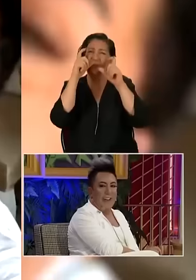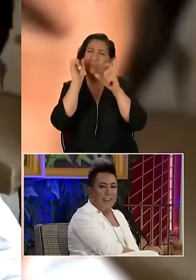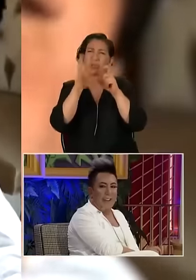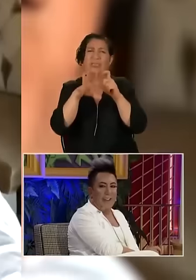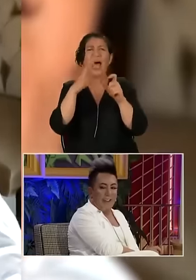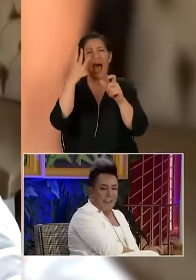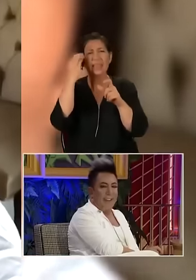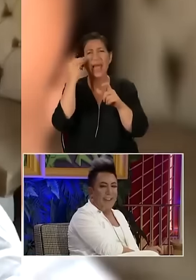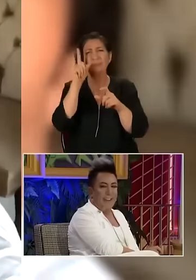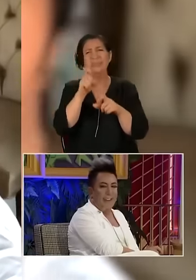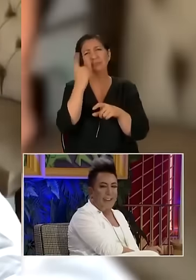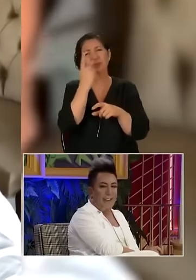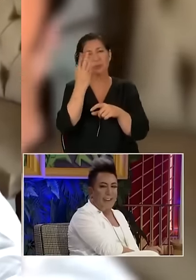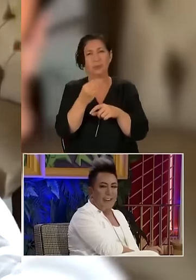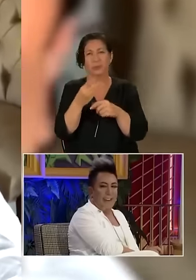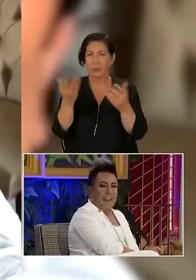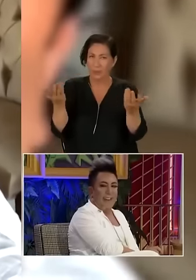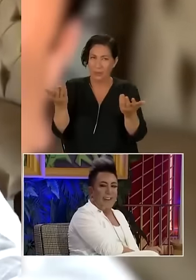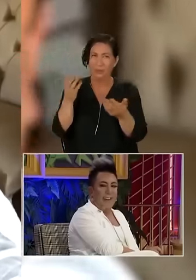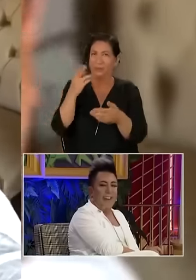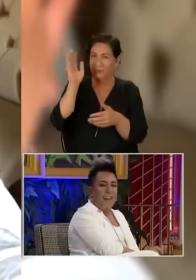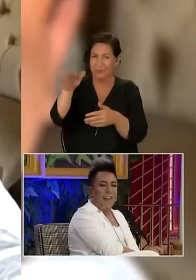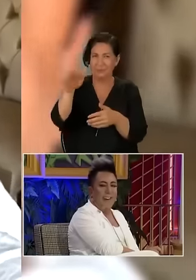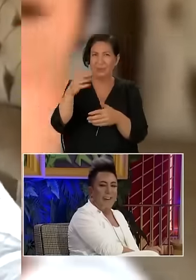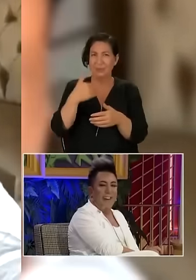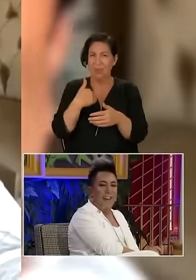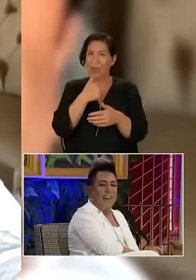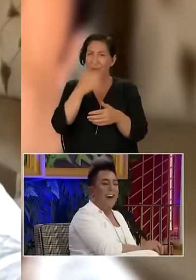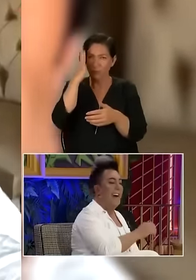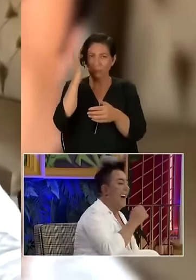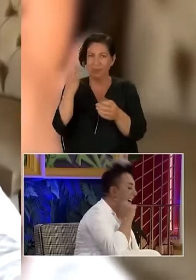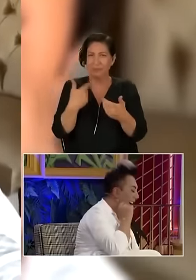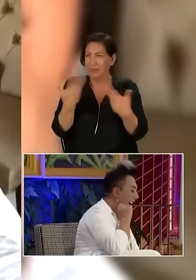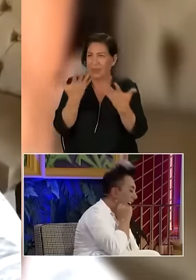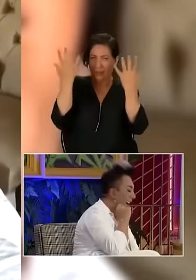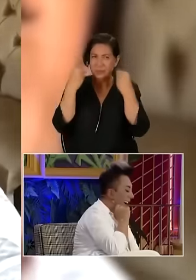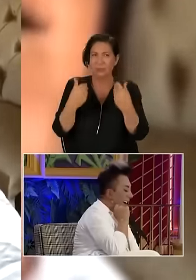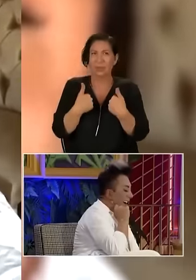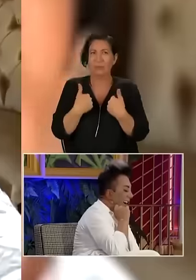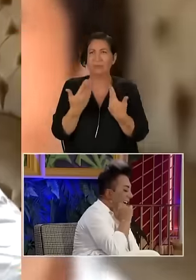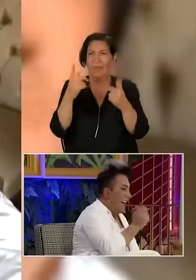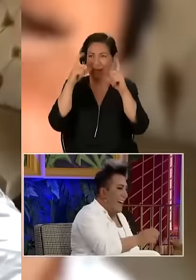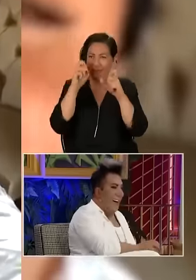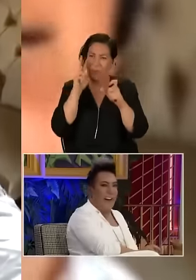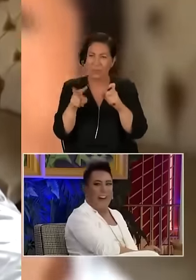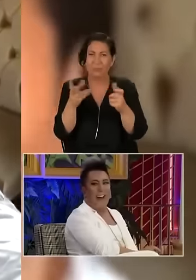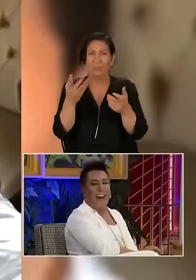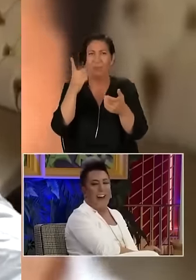göndersem anlar mısınız nasıl bir şey olur? Kız! Ben erkek uzmanıyım. Nereden anlayayım resminden? Eğer